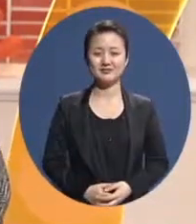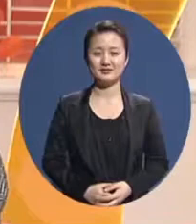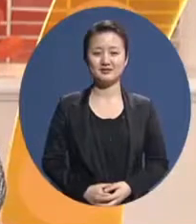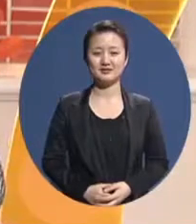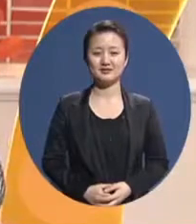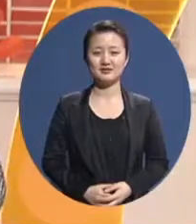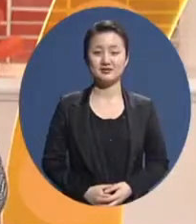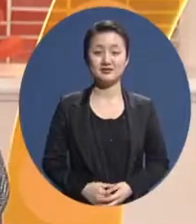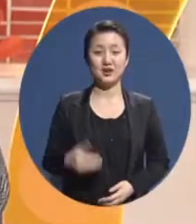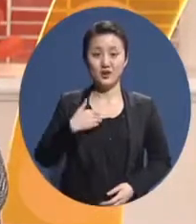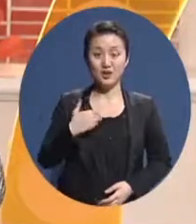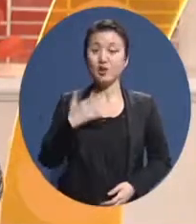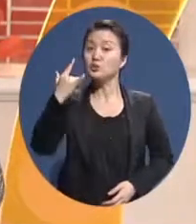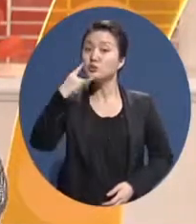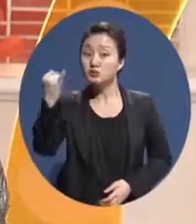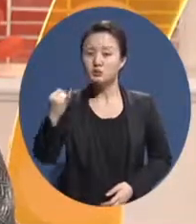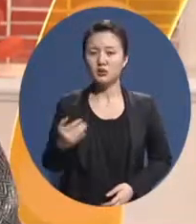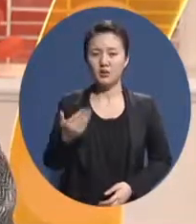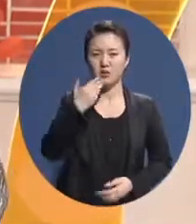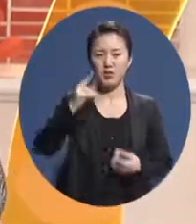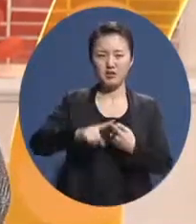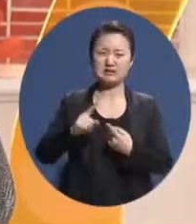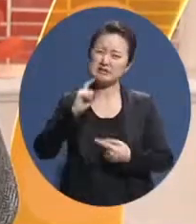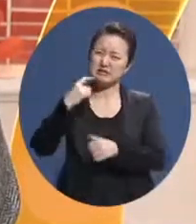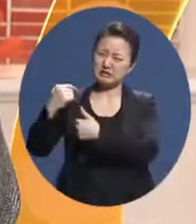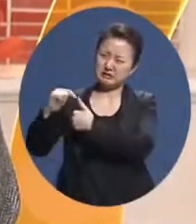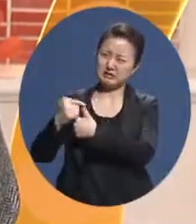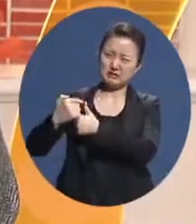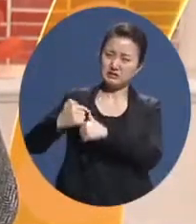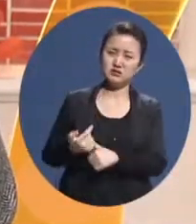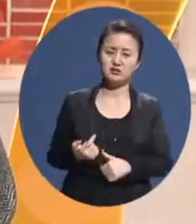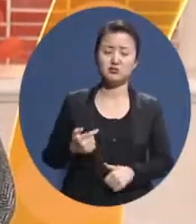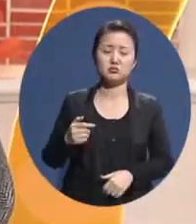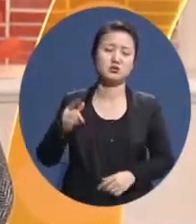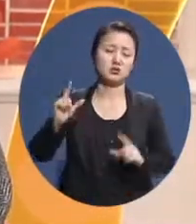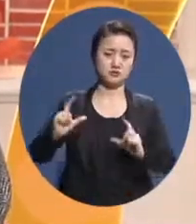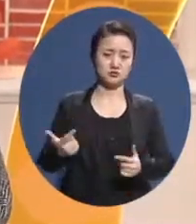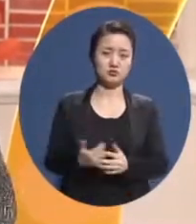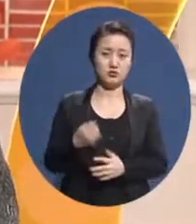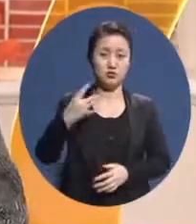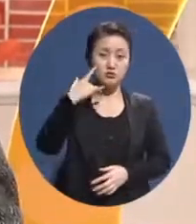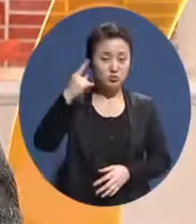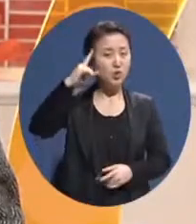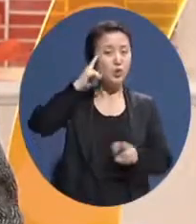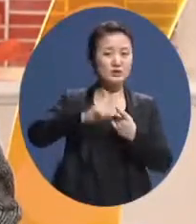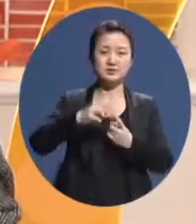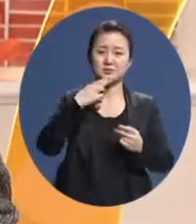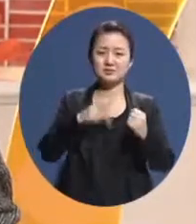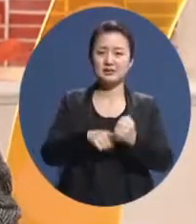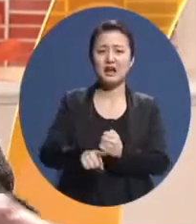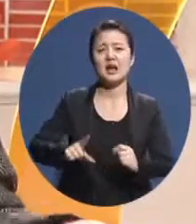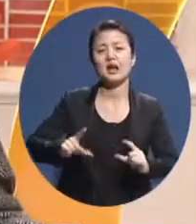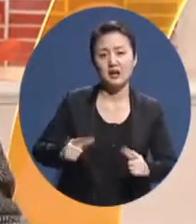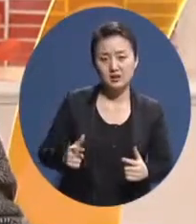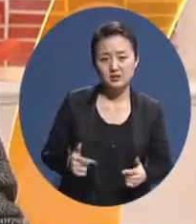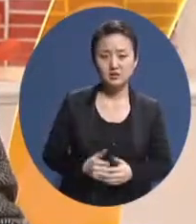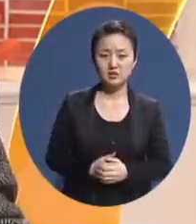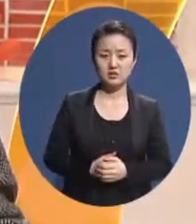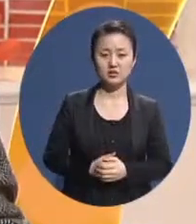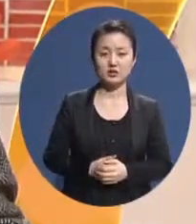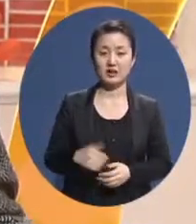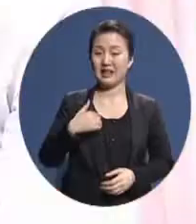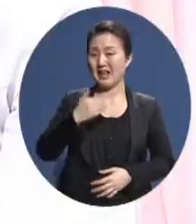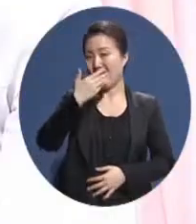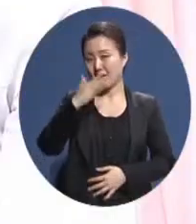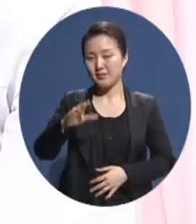강요 안 하셨어요. 그렇다고 뭐 저희 부모님이 뭐 저한테 관심이 없거나 그런 건 아니셨지만 뭘 좀 먹으라고 하면 저는 안 먹고 우리 오빠가 옆에서 받아